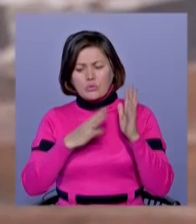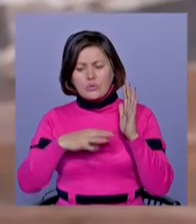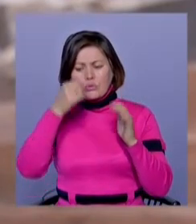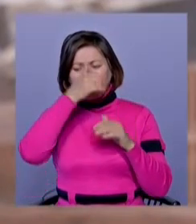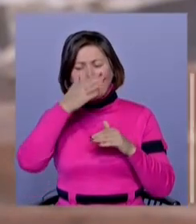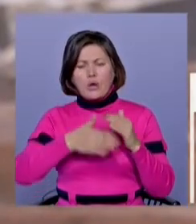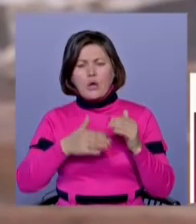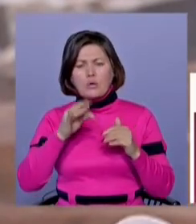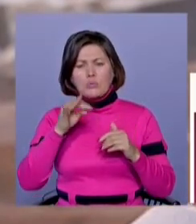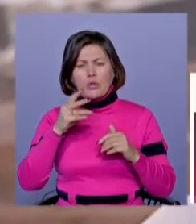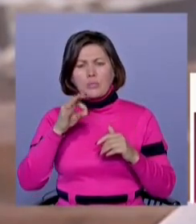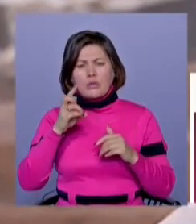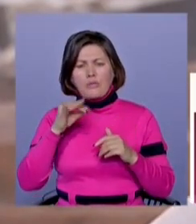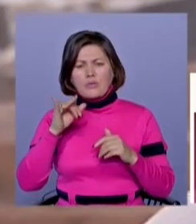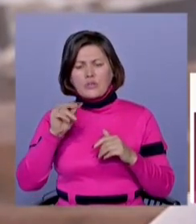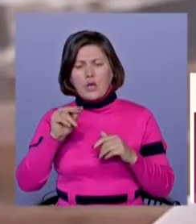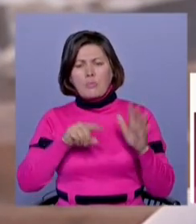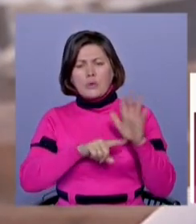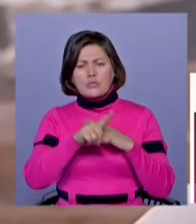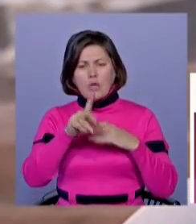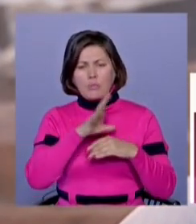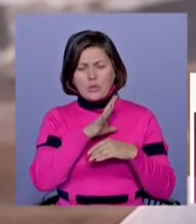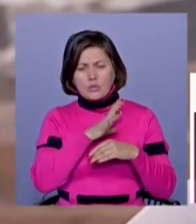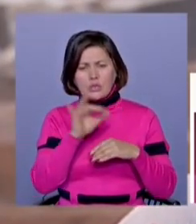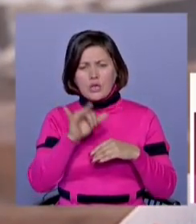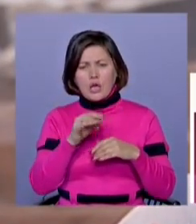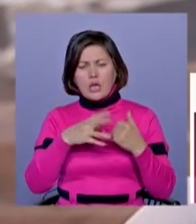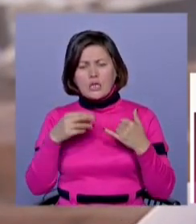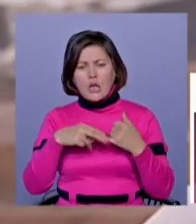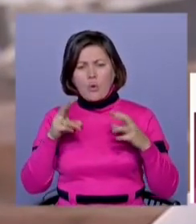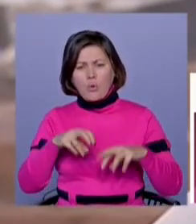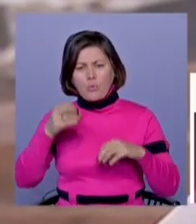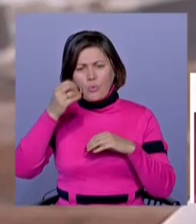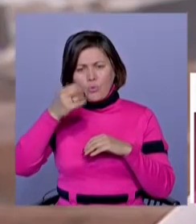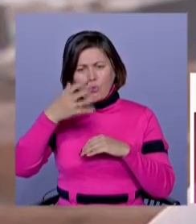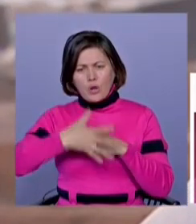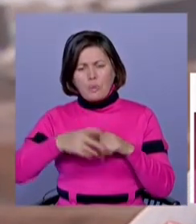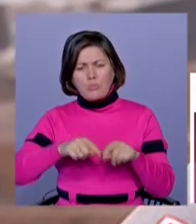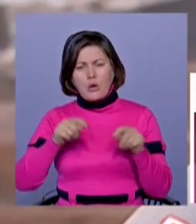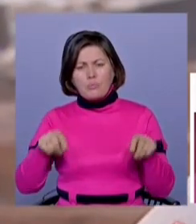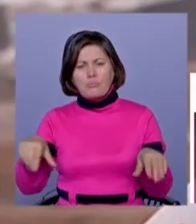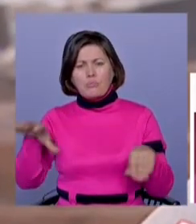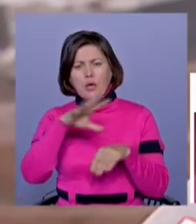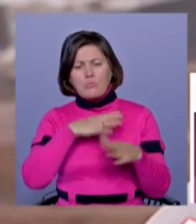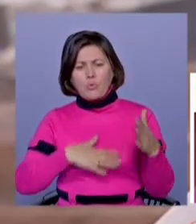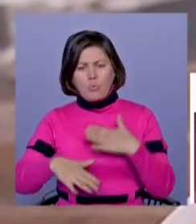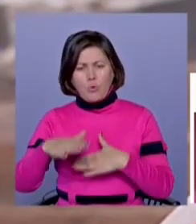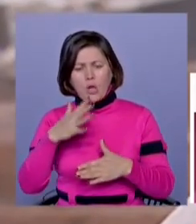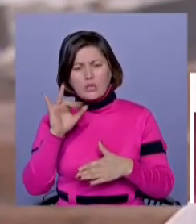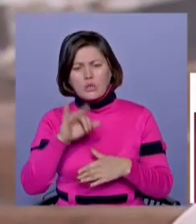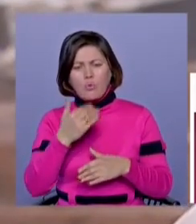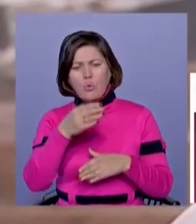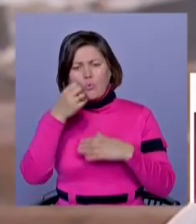аяғында Карл Молдахметовичтің бастамасымен мынау археология орталығы ашылған кезде барлығымыз қуандық. Өйткені